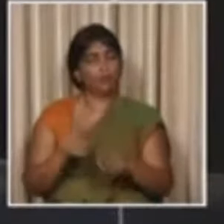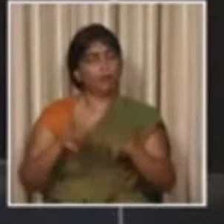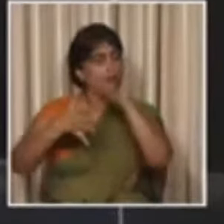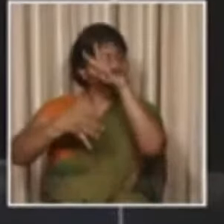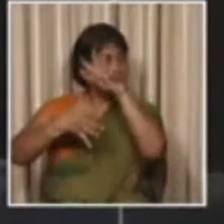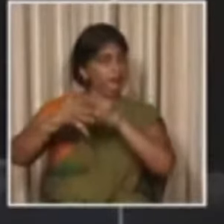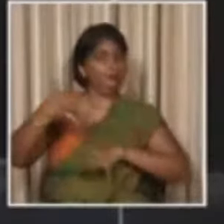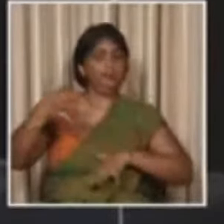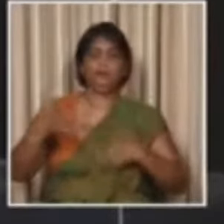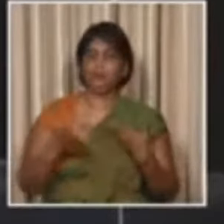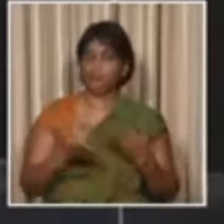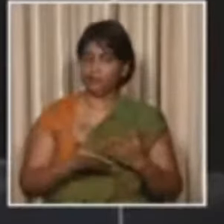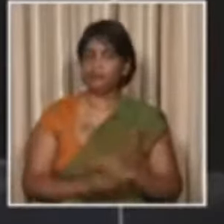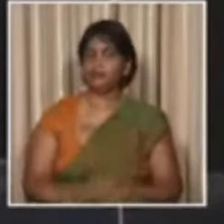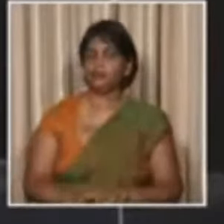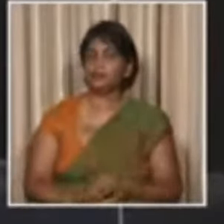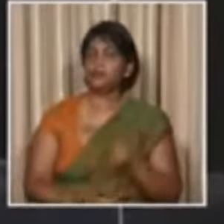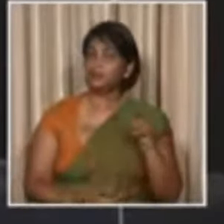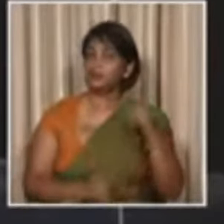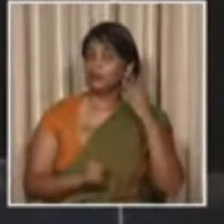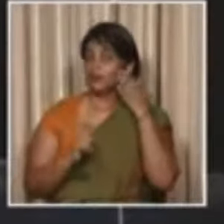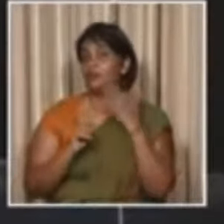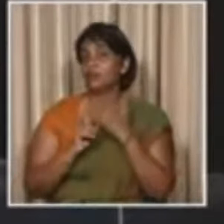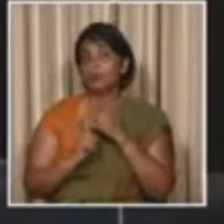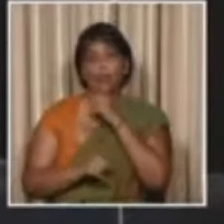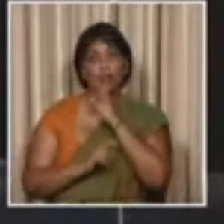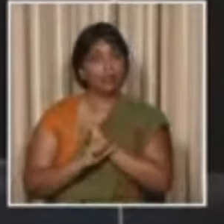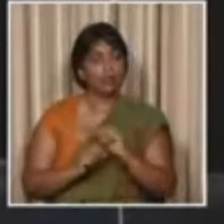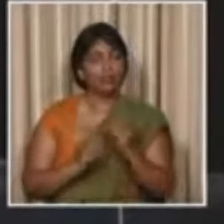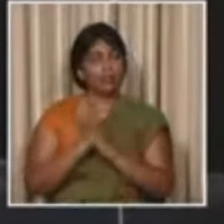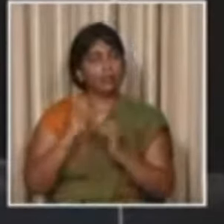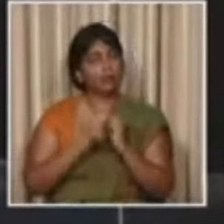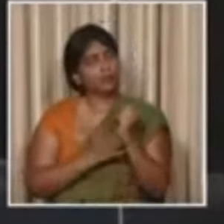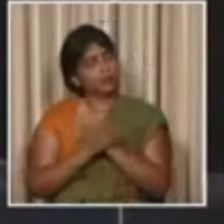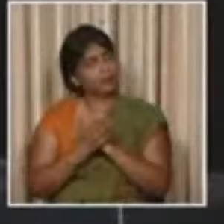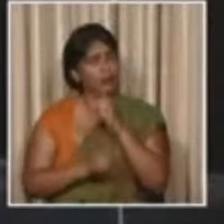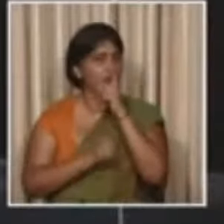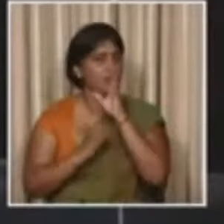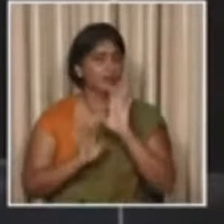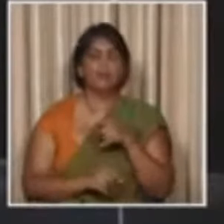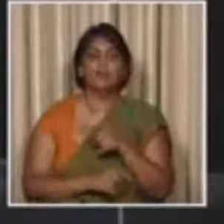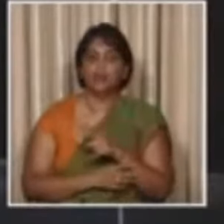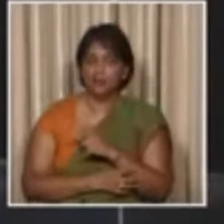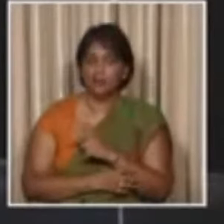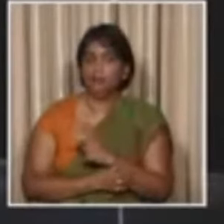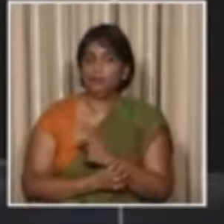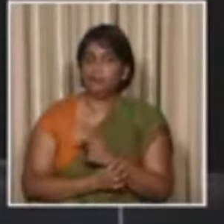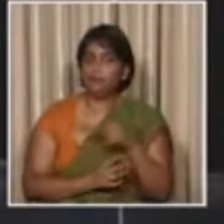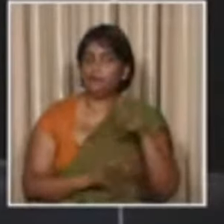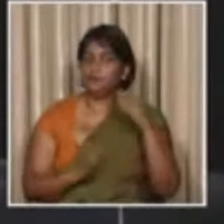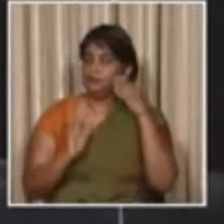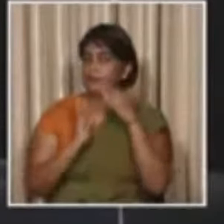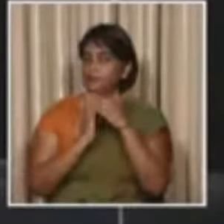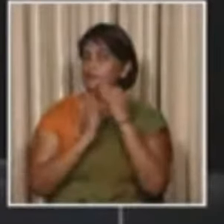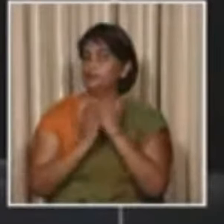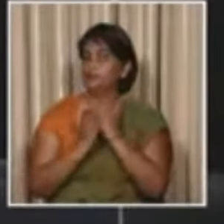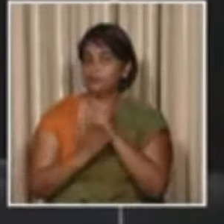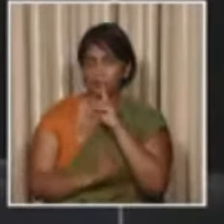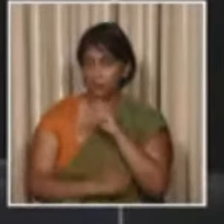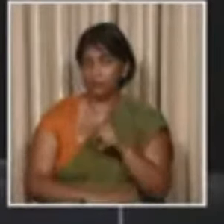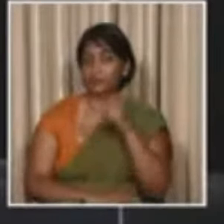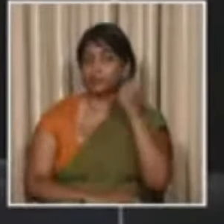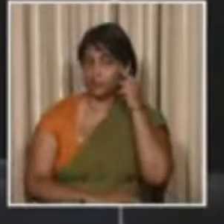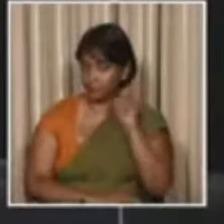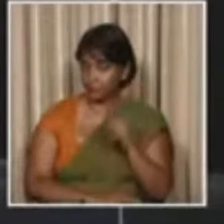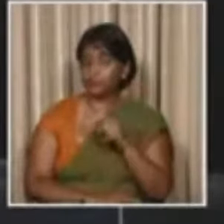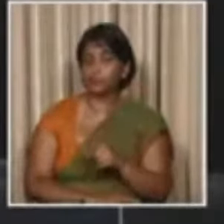ලයිස්තුවක් තියෙනවා. මම හිතන්නේ මේ සම්බන්ධයෙන් කතා නොකරපු මන්ත්‍රීවරයෙකුත් නැහැ. දැන් මම මේ කරුණ ඉදිරිපත් කළේ මේ සම්බන්ධයෙන්